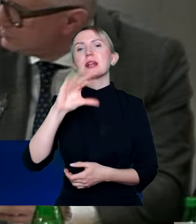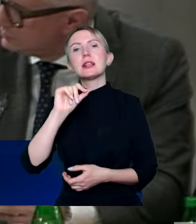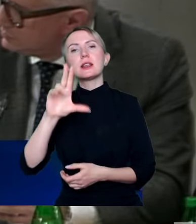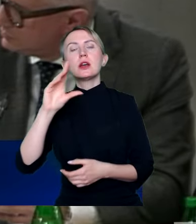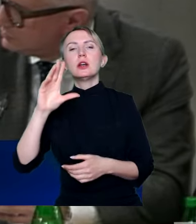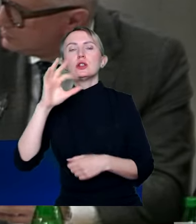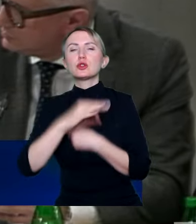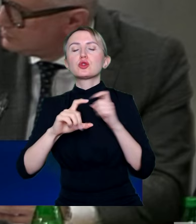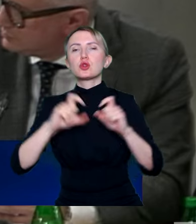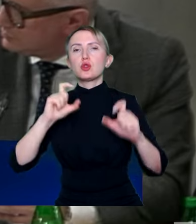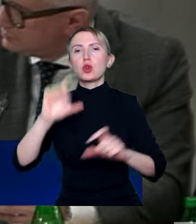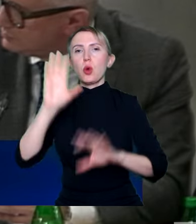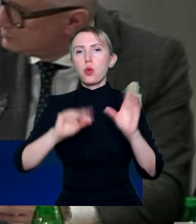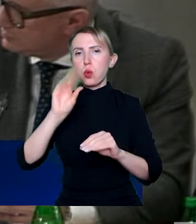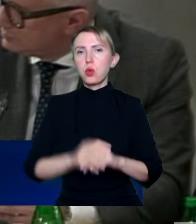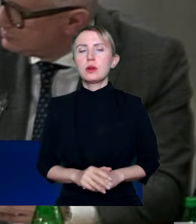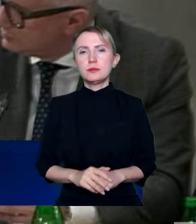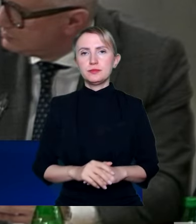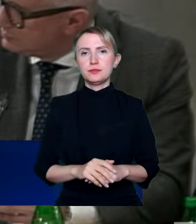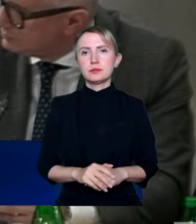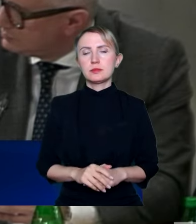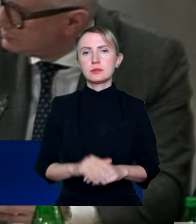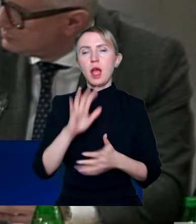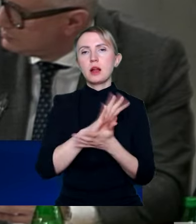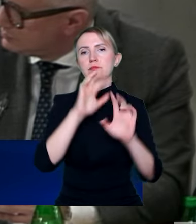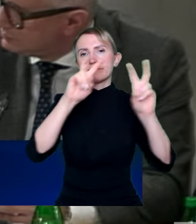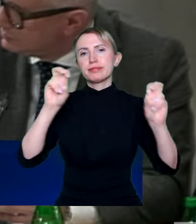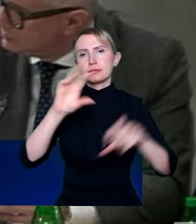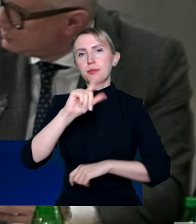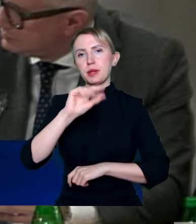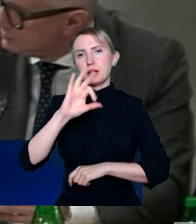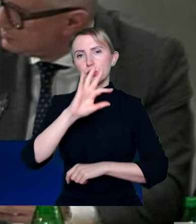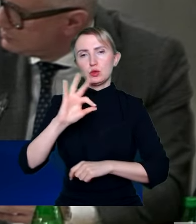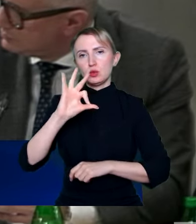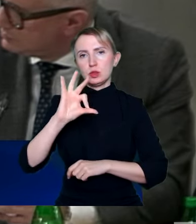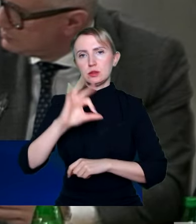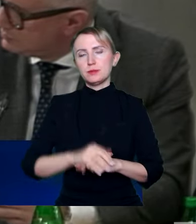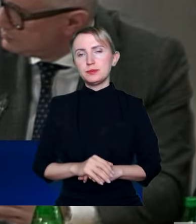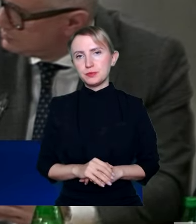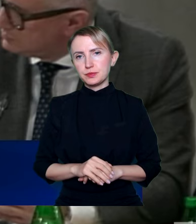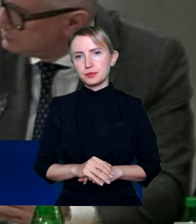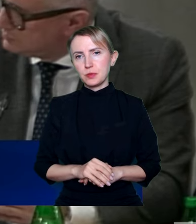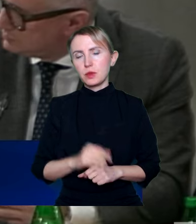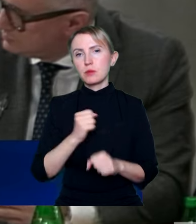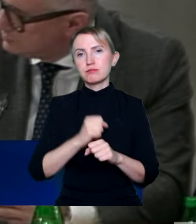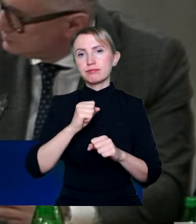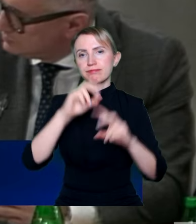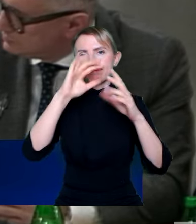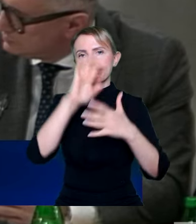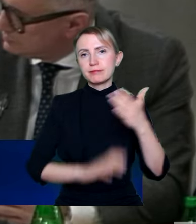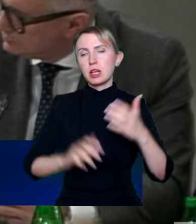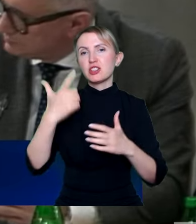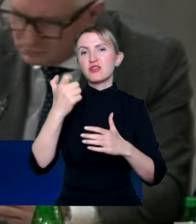Economics. Autor pracy The Pegasus Payware Scandal, A Critical Review of Citizen Lab's Catalan Gate. Jest to praca na 200 stron